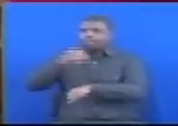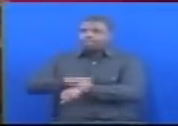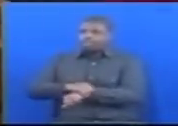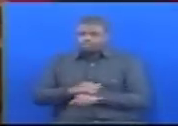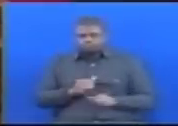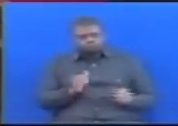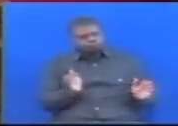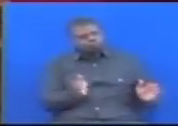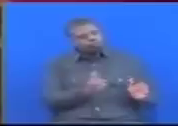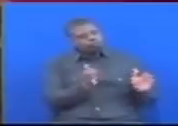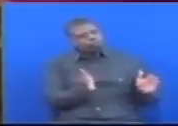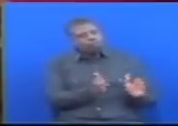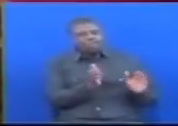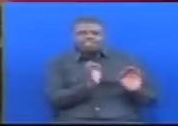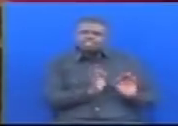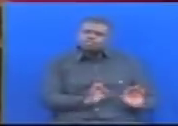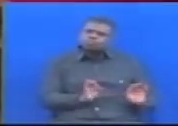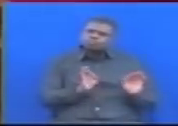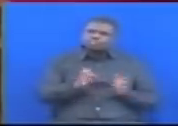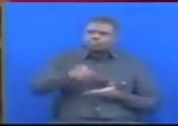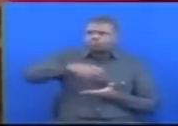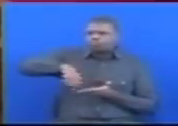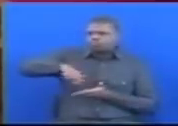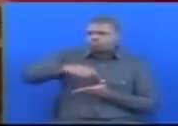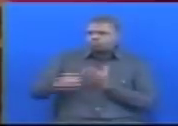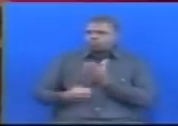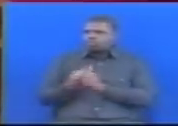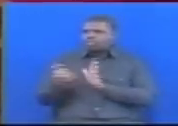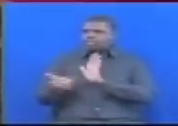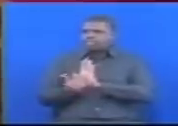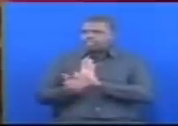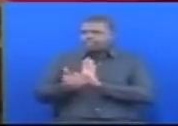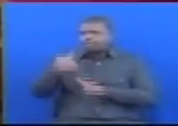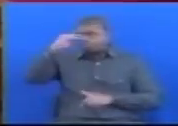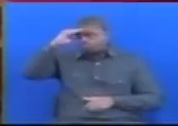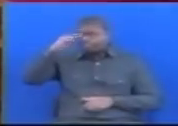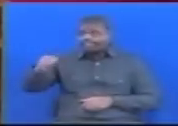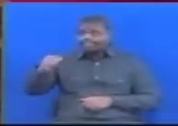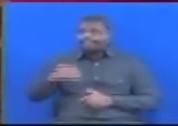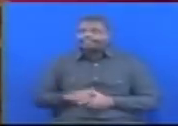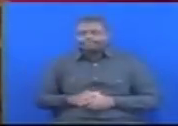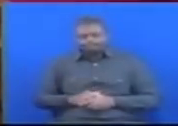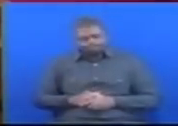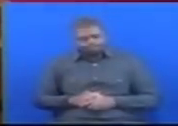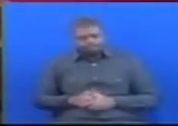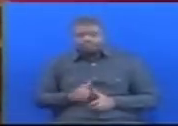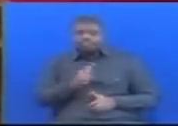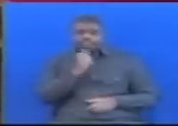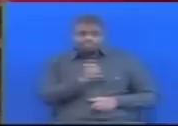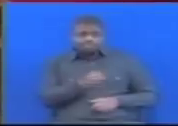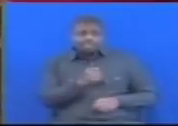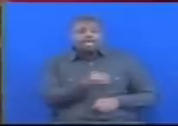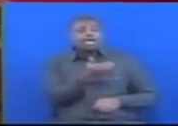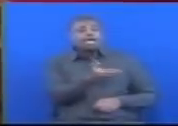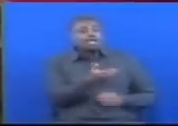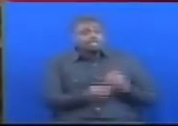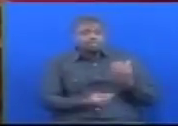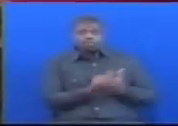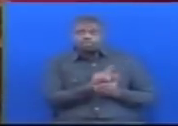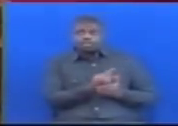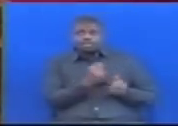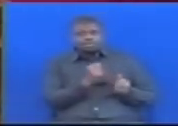jeshi la polisi namba 229. Mheshimiwa Spika, inapotokea kielelezo